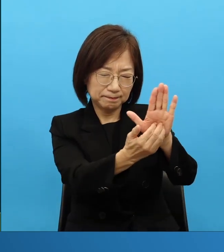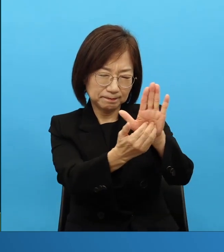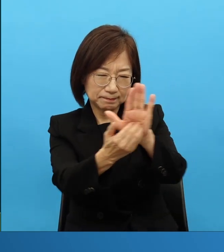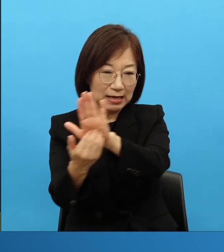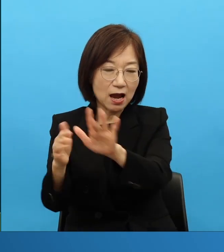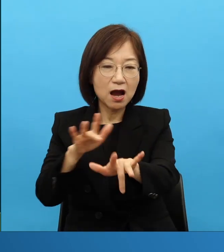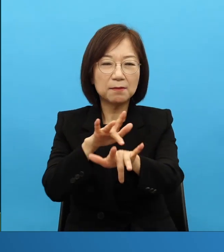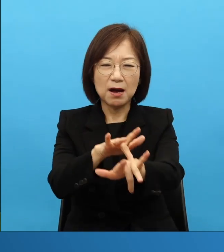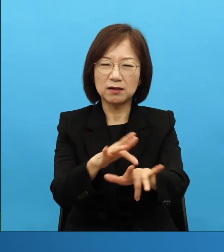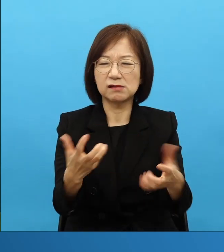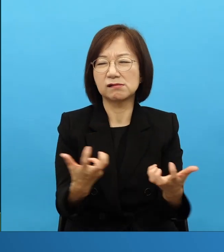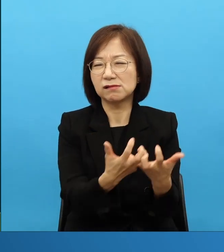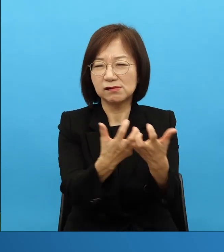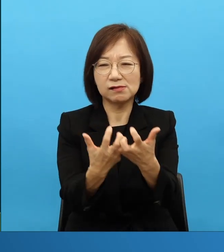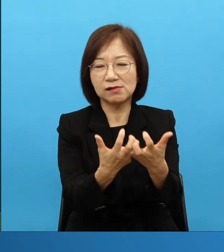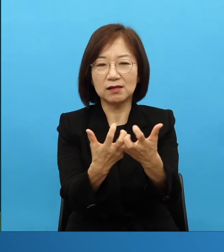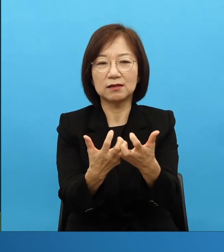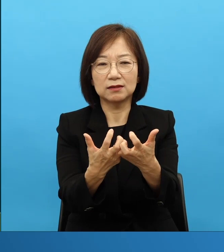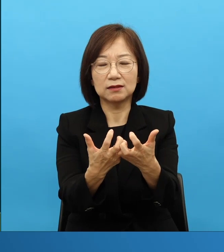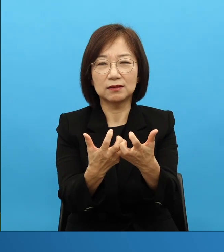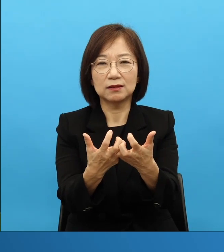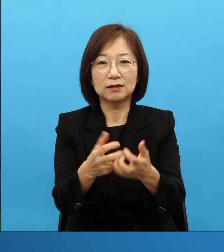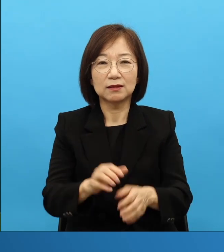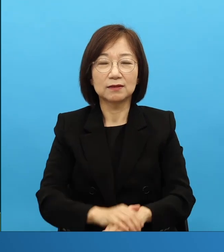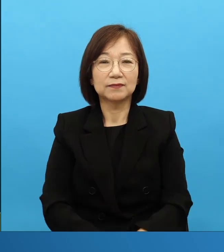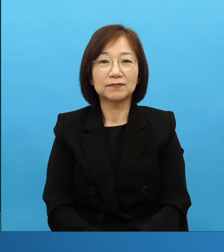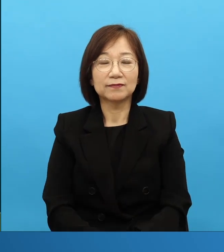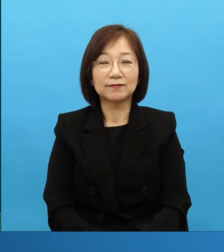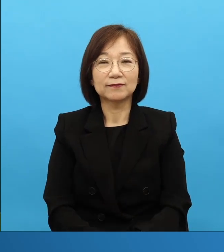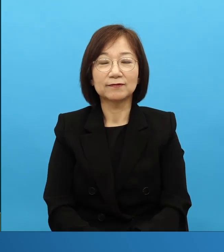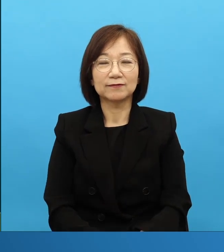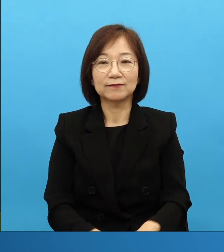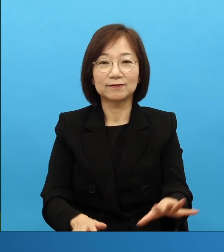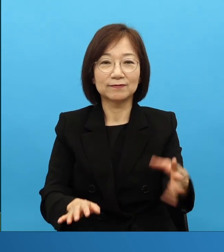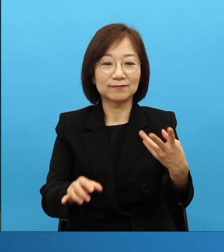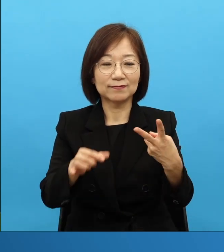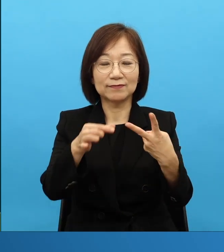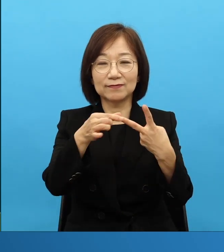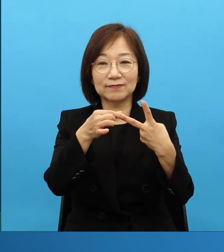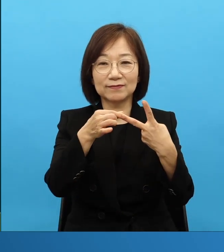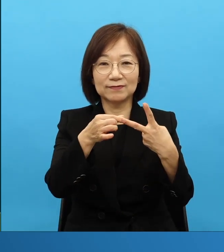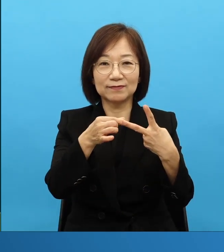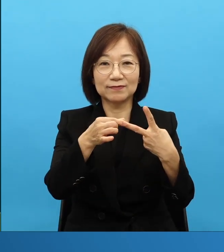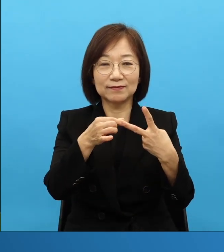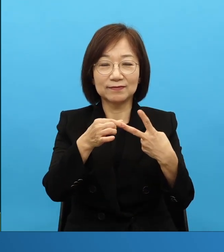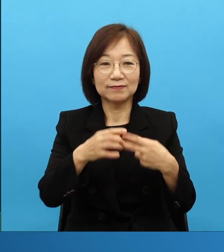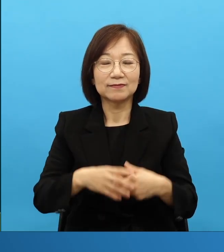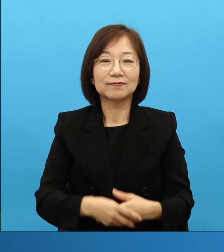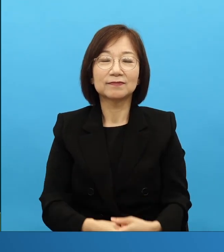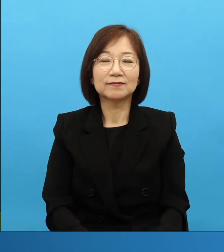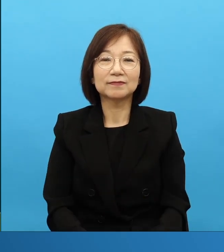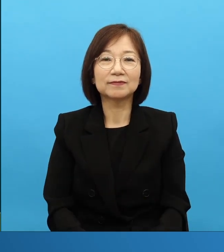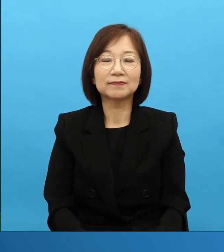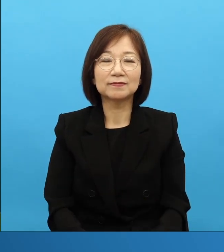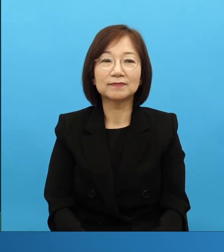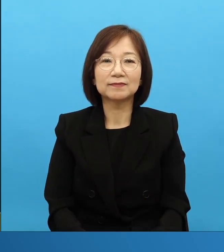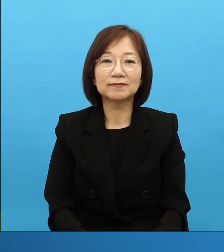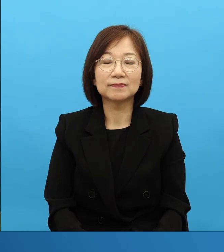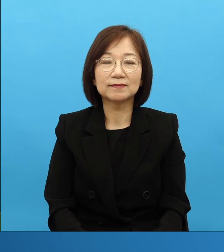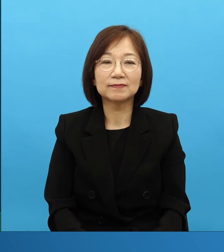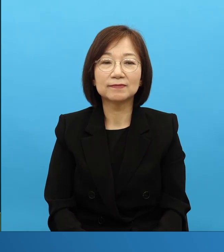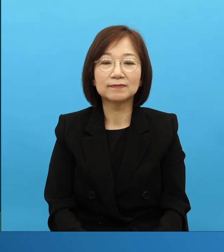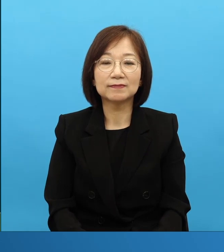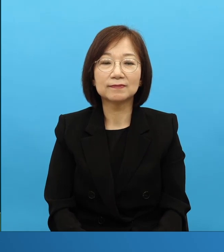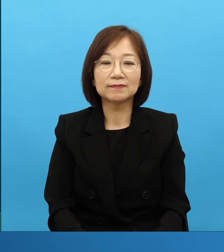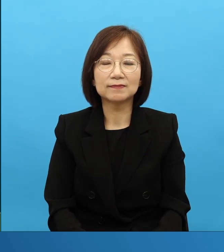trying to block the gospel that you cannot hear it. 두 번째입니다. Secondly, 바울처럼 오늘